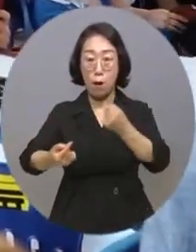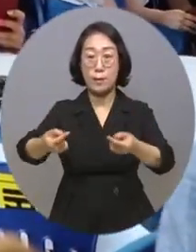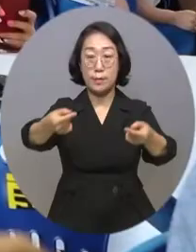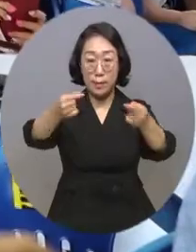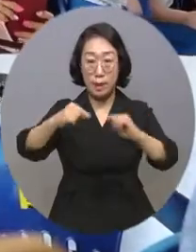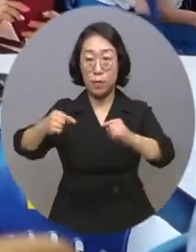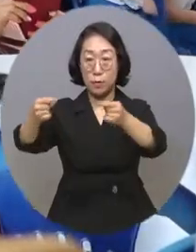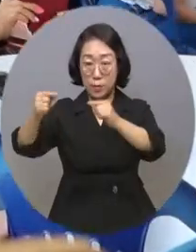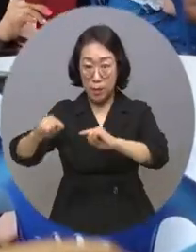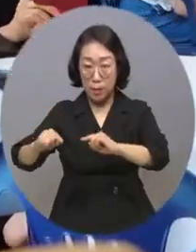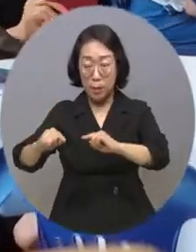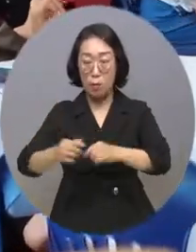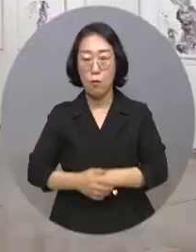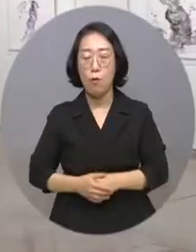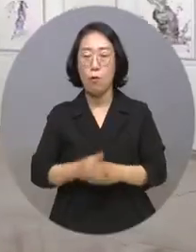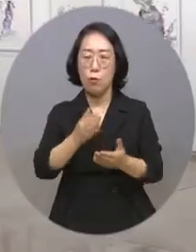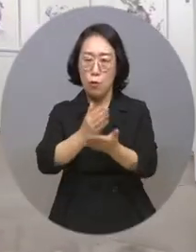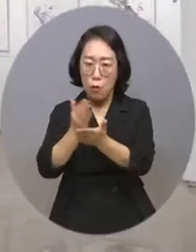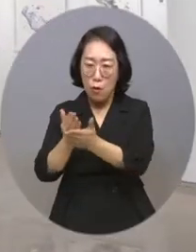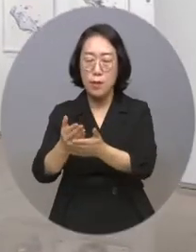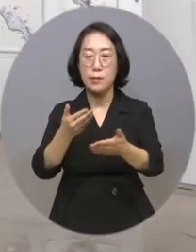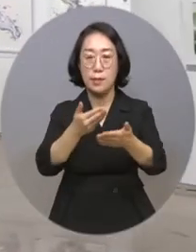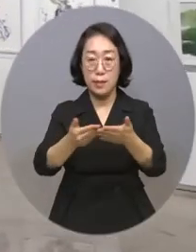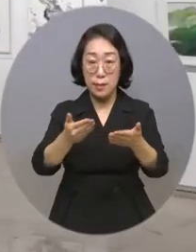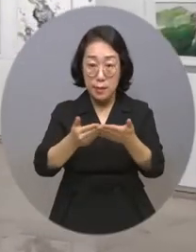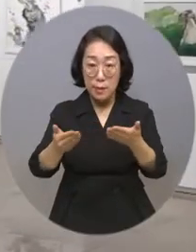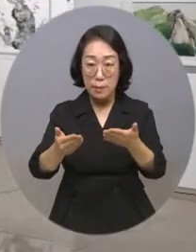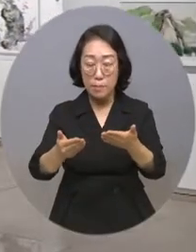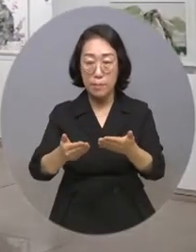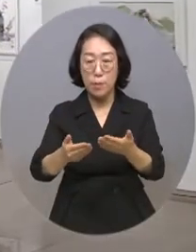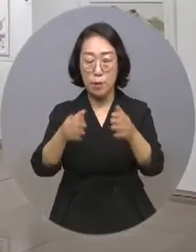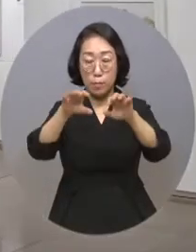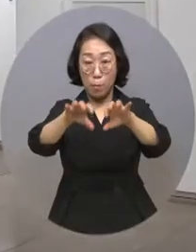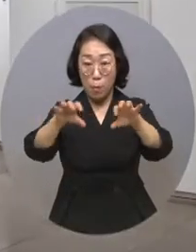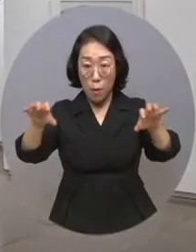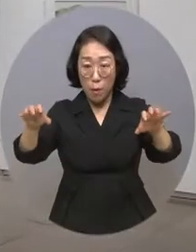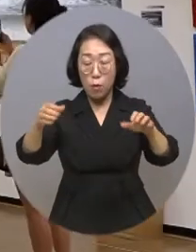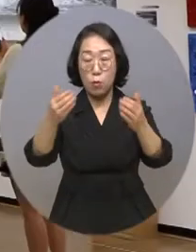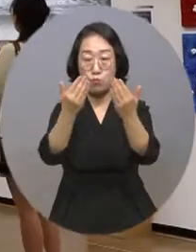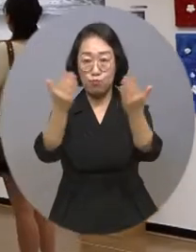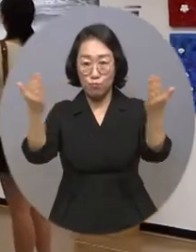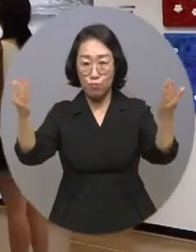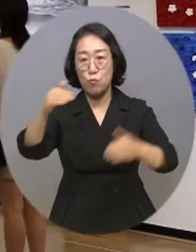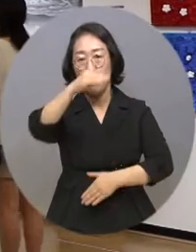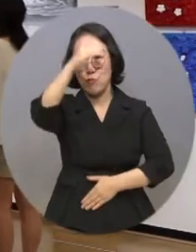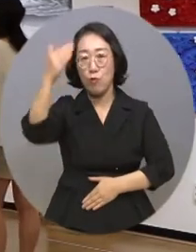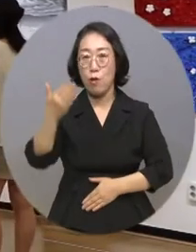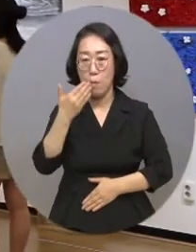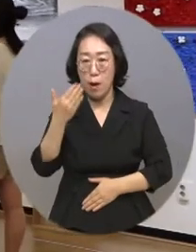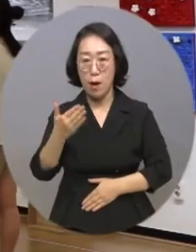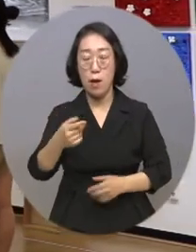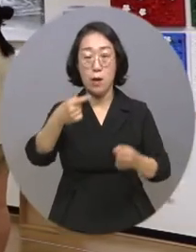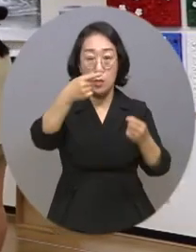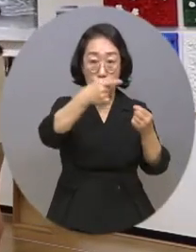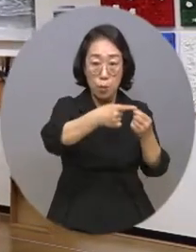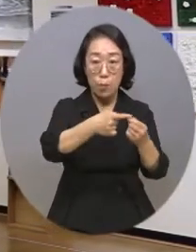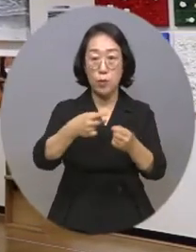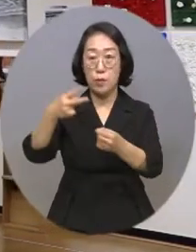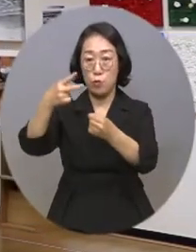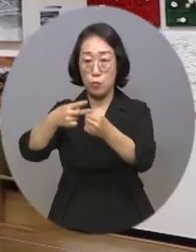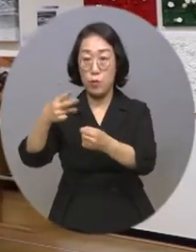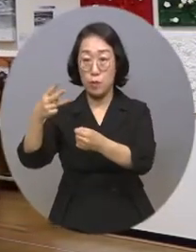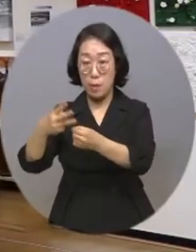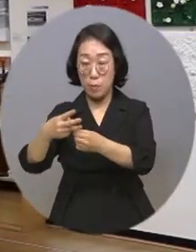혼을 불어넣은 다양한 작품으로 전시장을 가득 채웠습니다. 1전시실에서